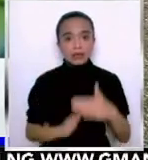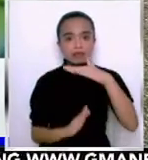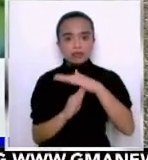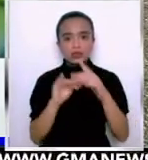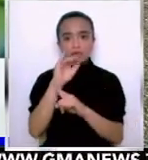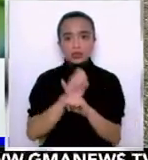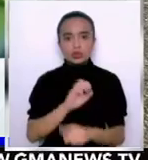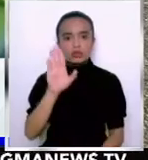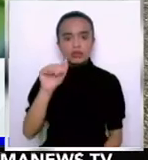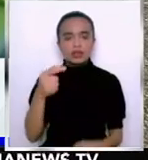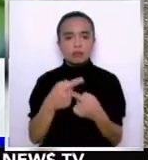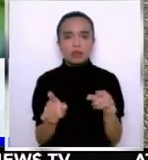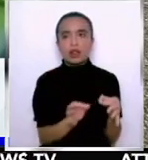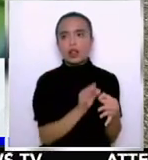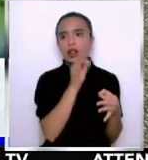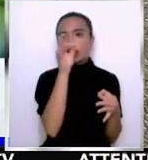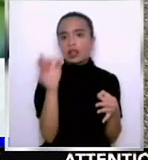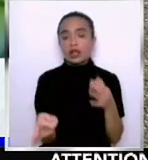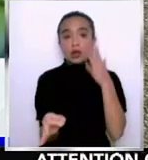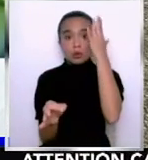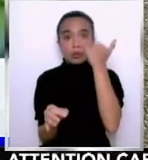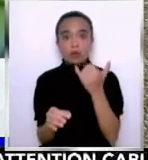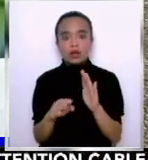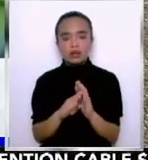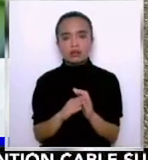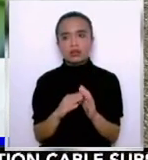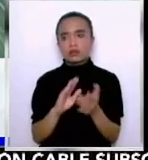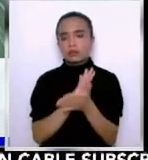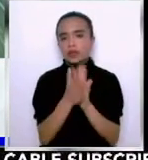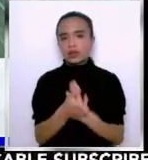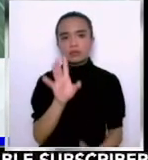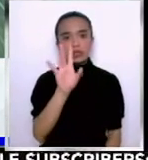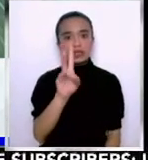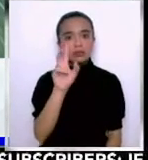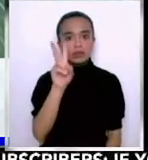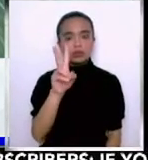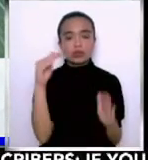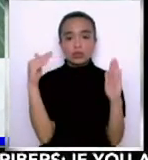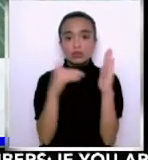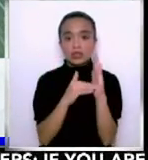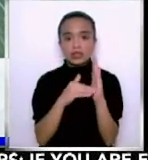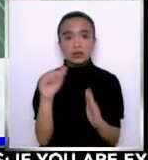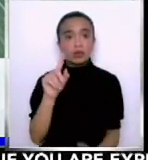humaba nang bigla raw tumaas sa mahigit 72,000 ang algae